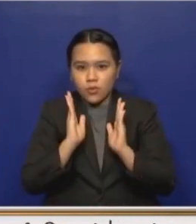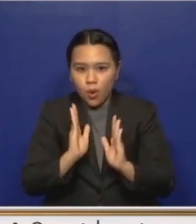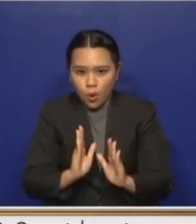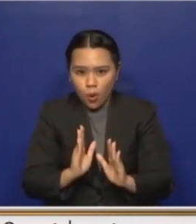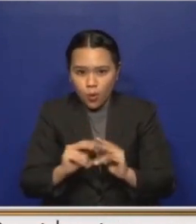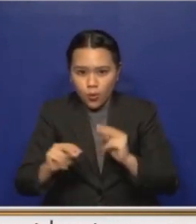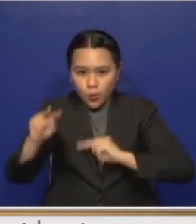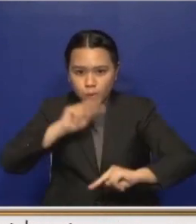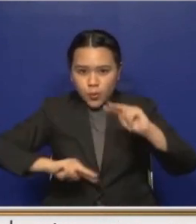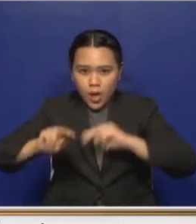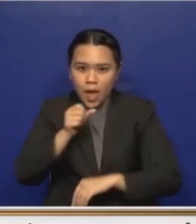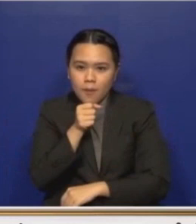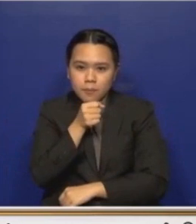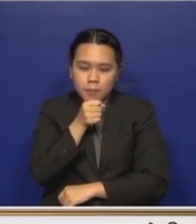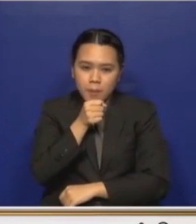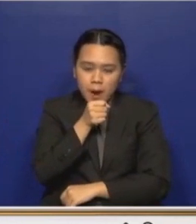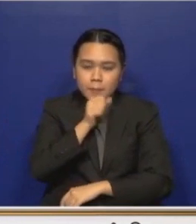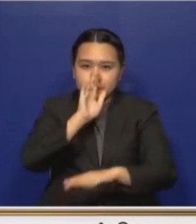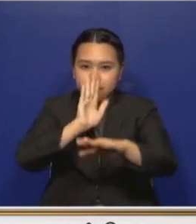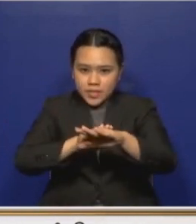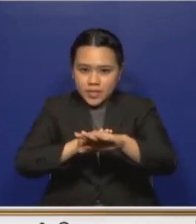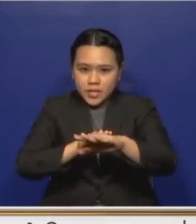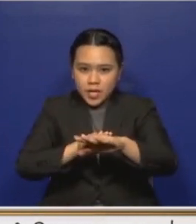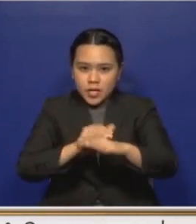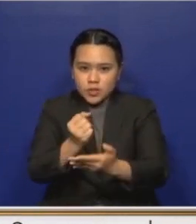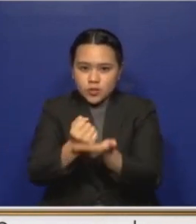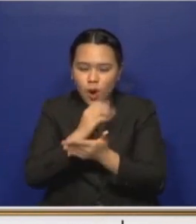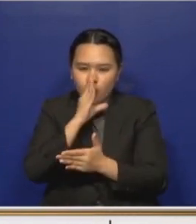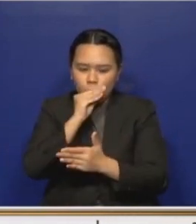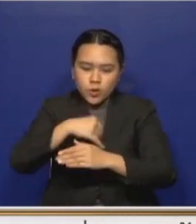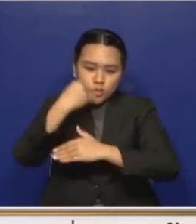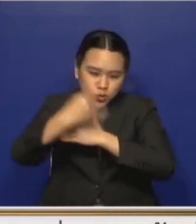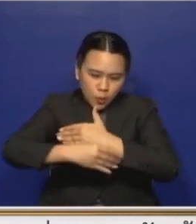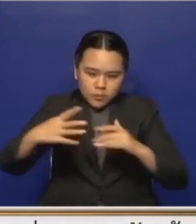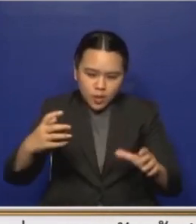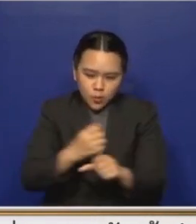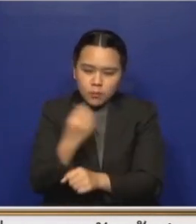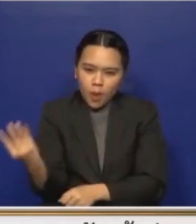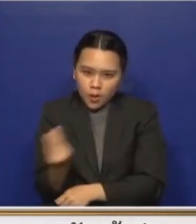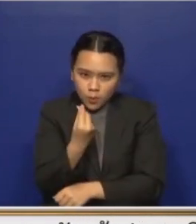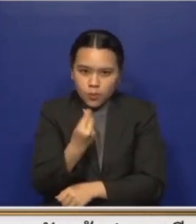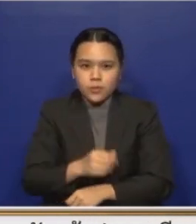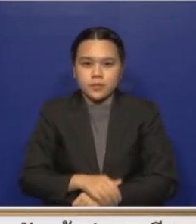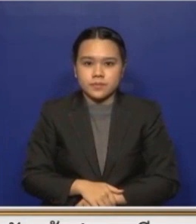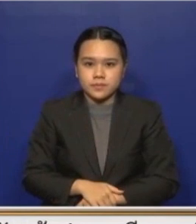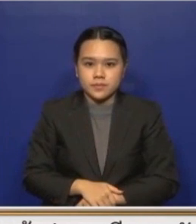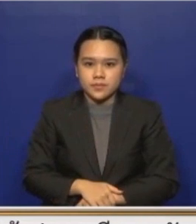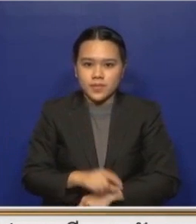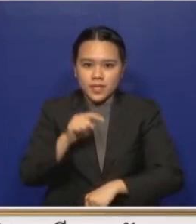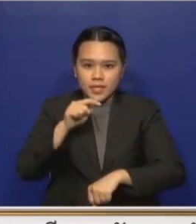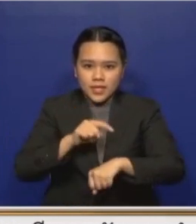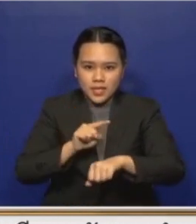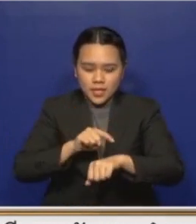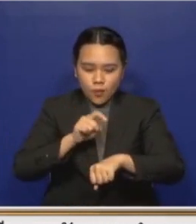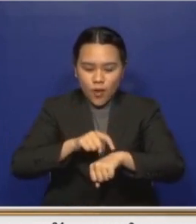ไป5 นาทีเศษผู้ควบคุมเสียงส่งสัญญาณเตือนมาครับท่านพูดให้จบโดยสรุป